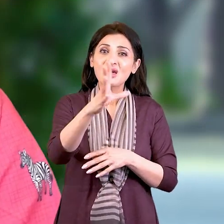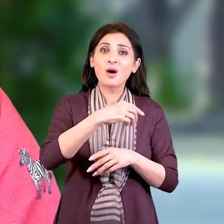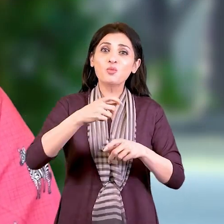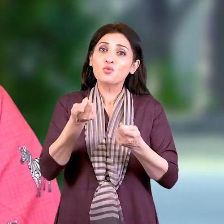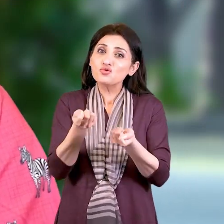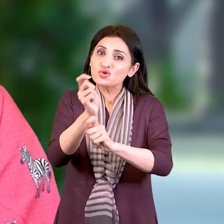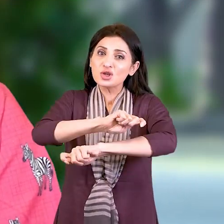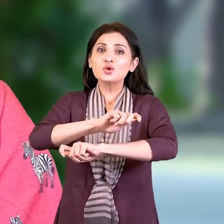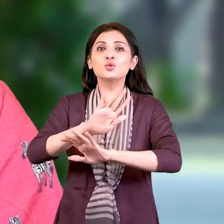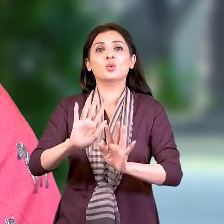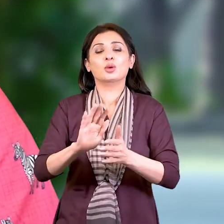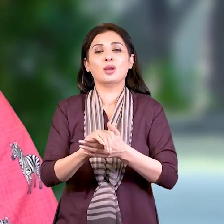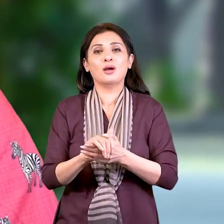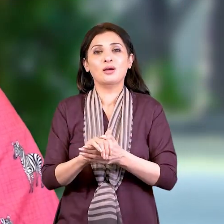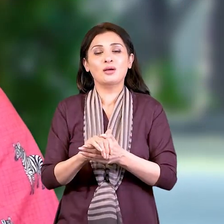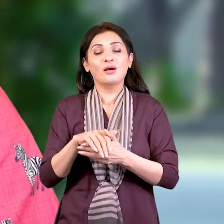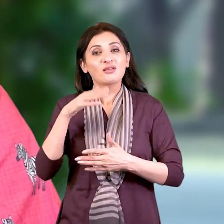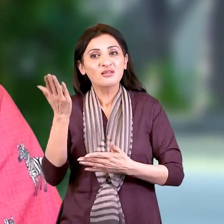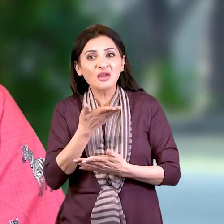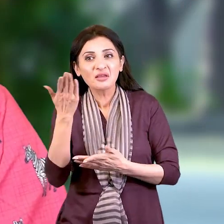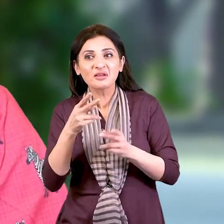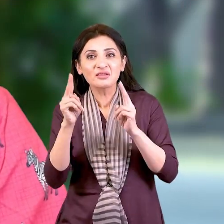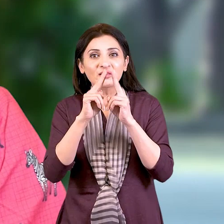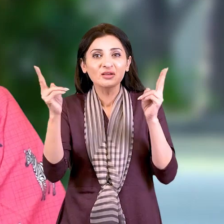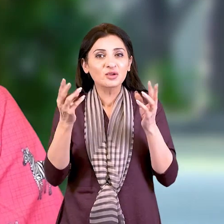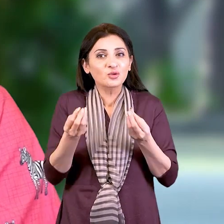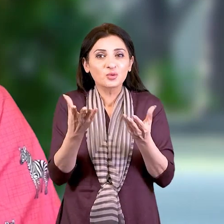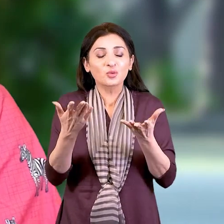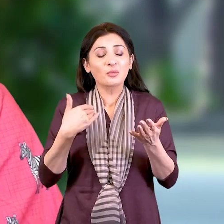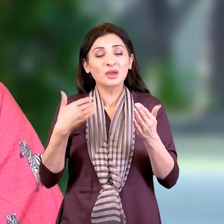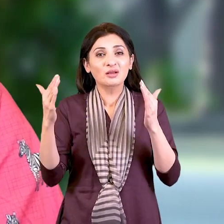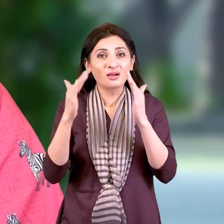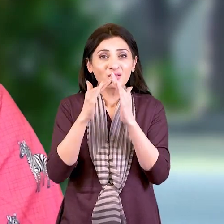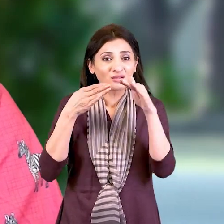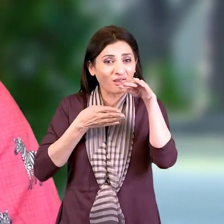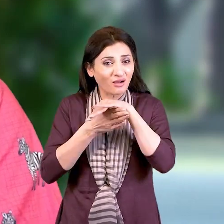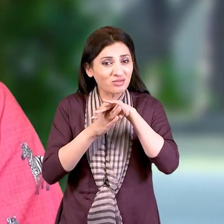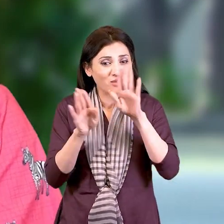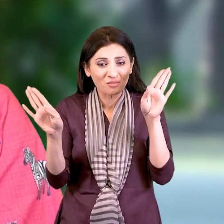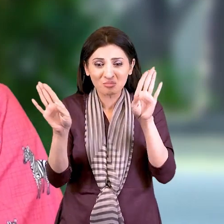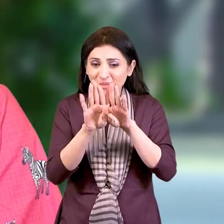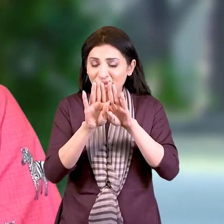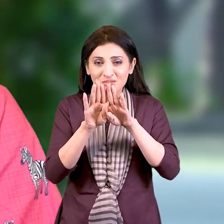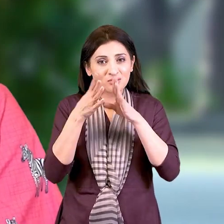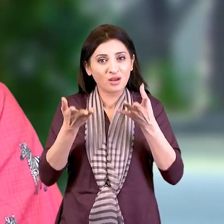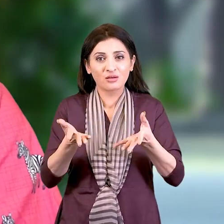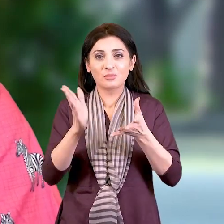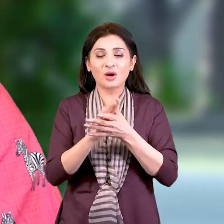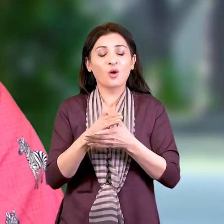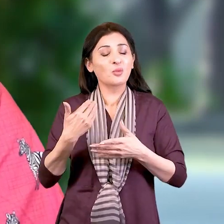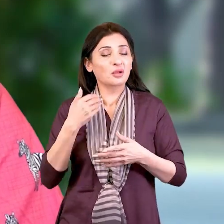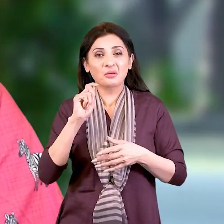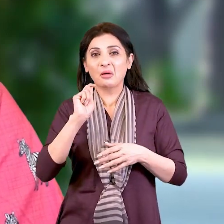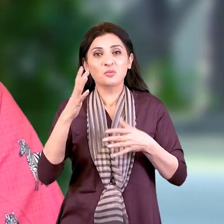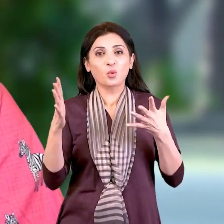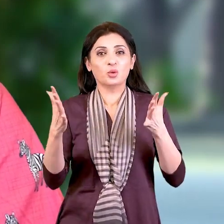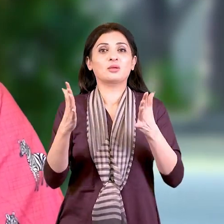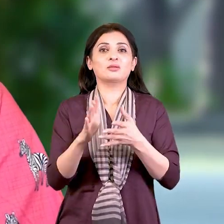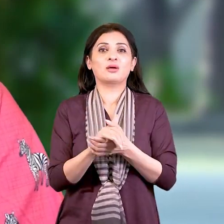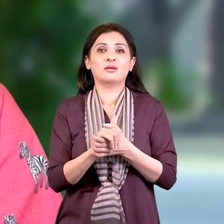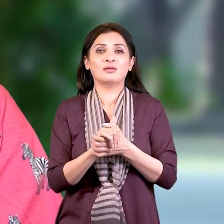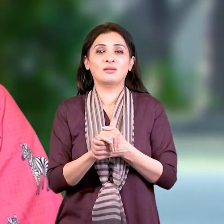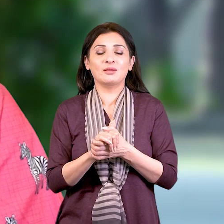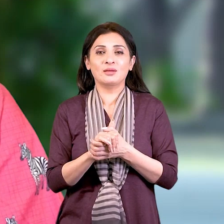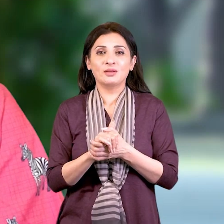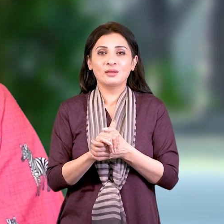new normal. हम लोग को घर में रहना पड़ा. We had to stay isolated and there was basically nothing to do. So एक तो